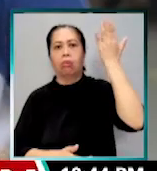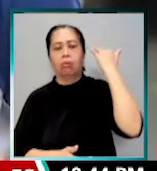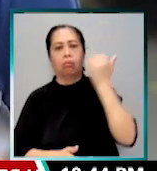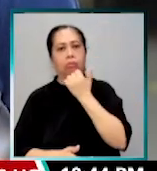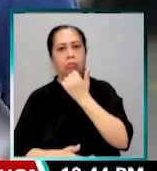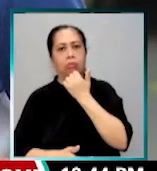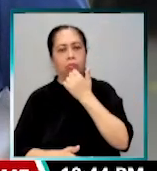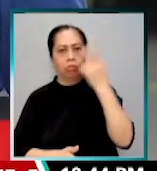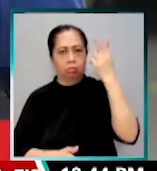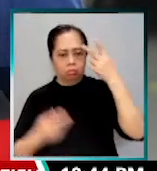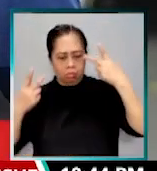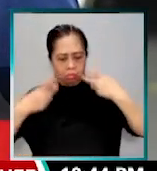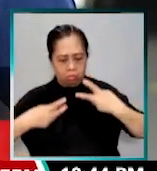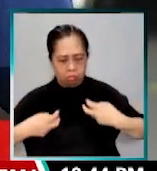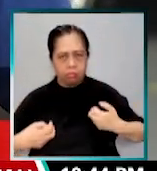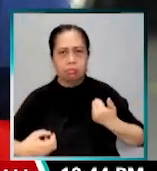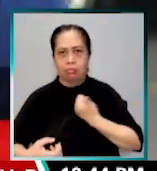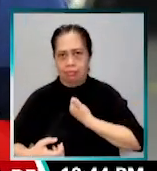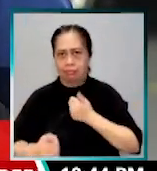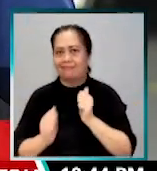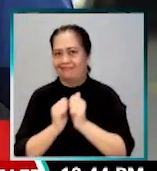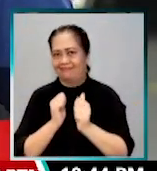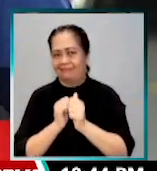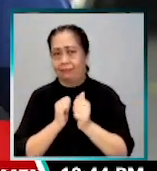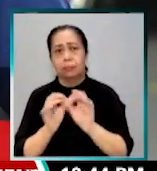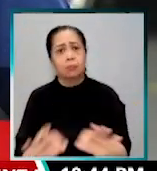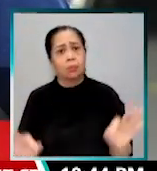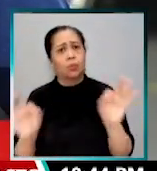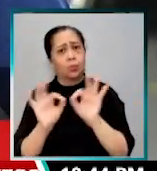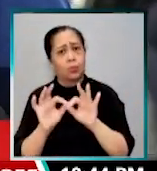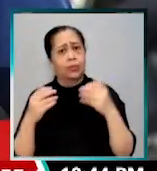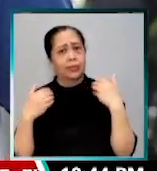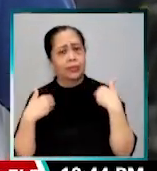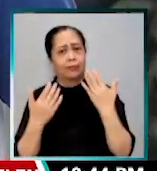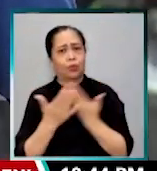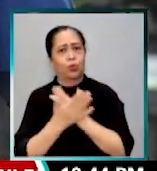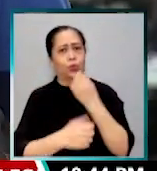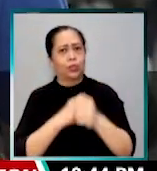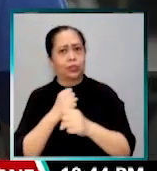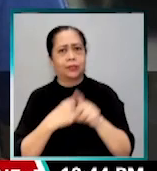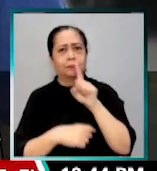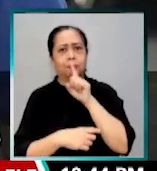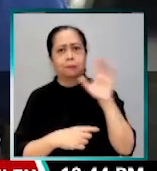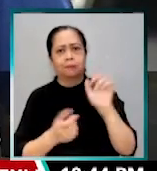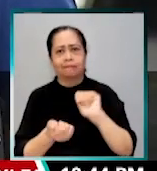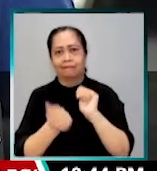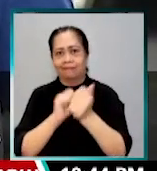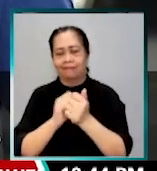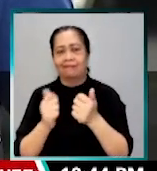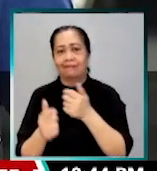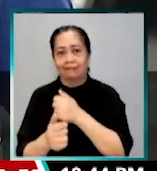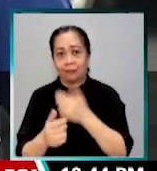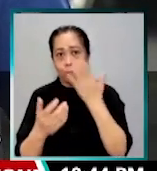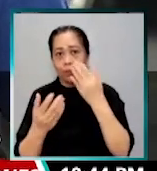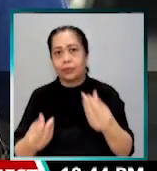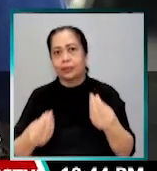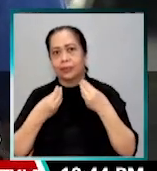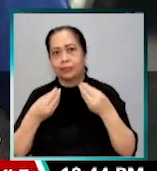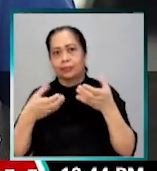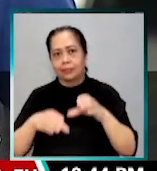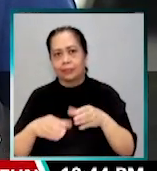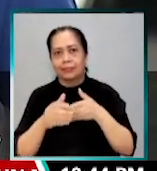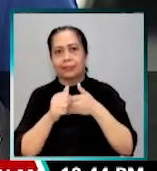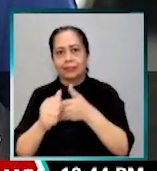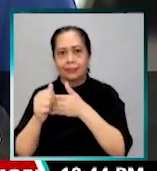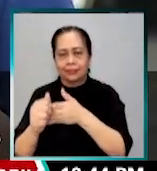mo. Dagdag pa ng mga eksperto na mahalaga raw ang pagkakaroon ng New Year's Resolution dahil nabibigyan daw tayo ito ng gabay sa mga bagay